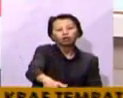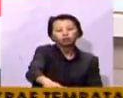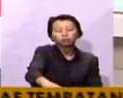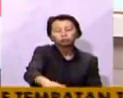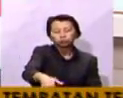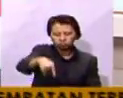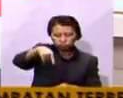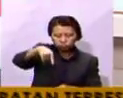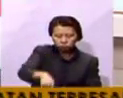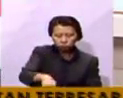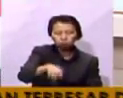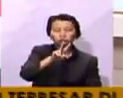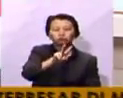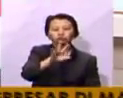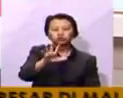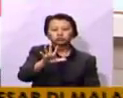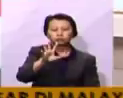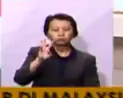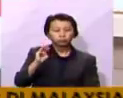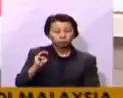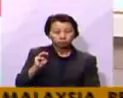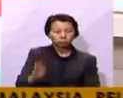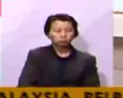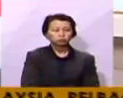gaung sedalam 25 meter.